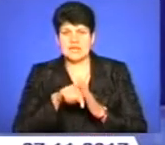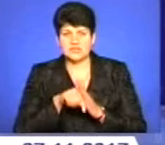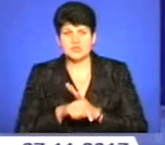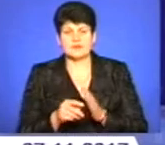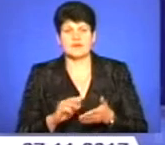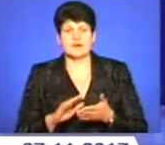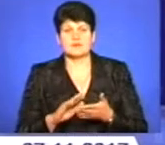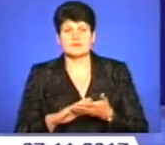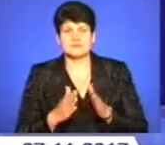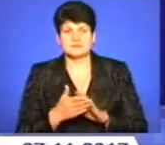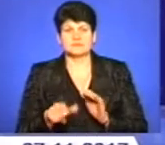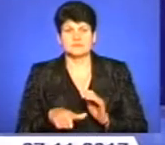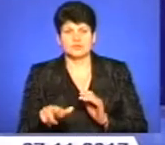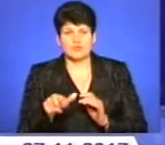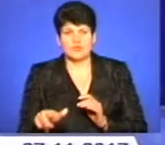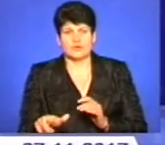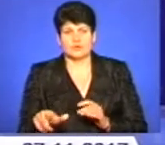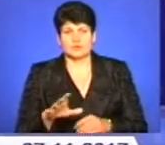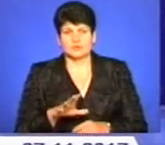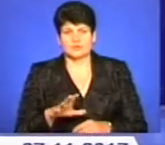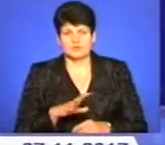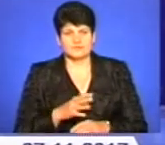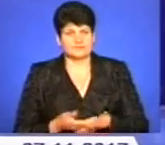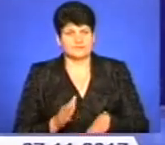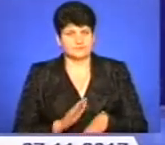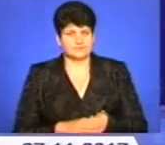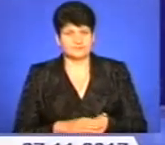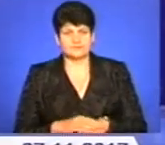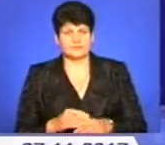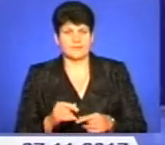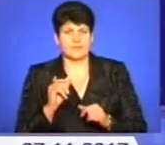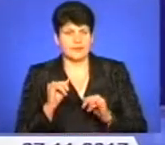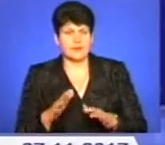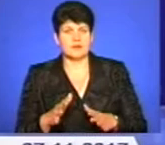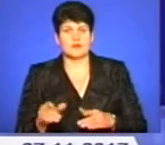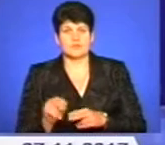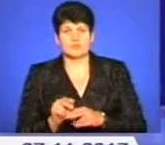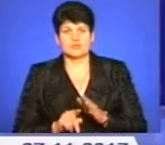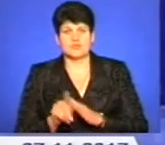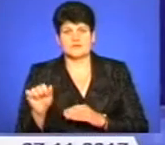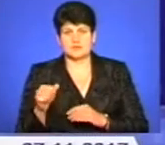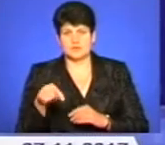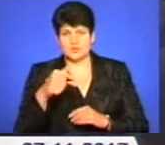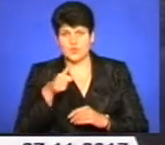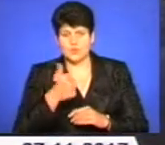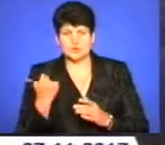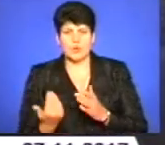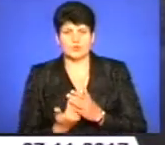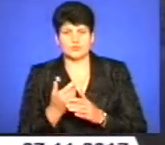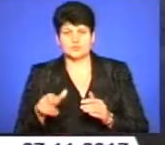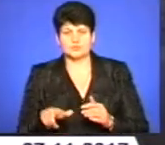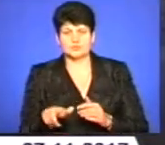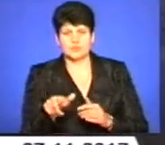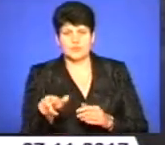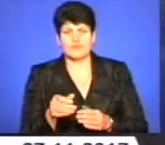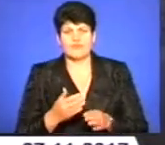стан автошляху вже багато років викликав невдоволення водіїв. Ремонт об'єкту розпочали в серпні цього року. На оновлення автошляху уряд